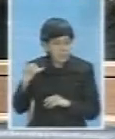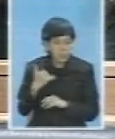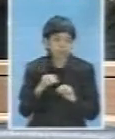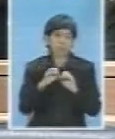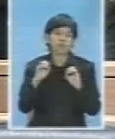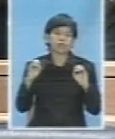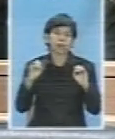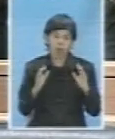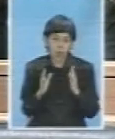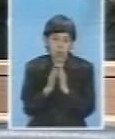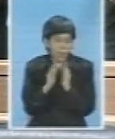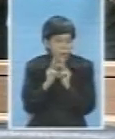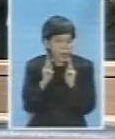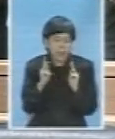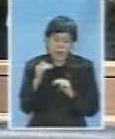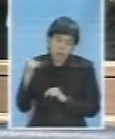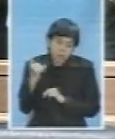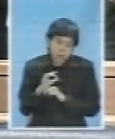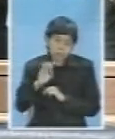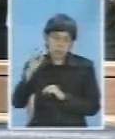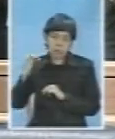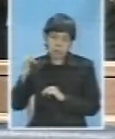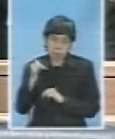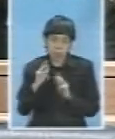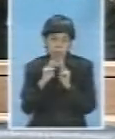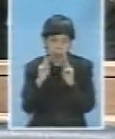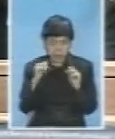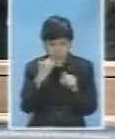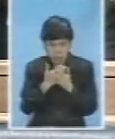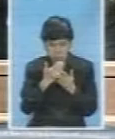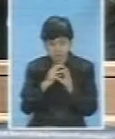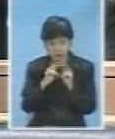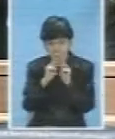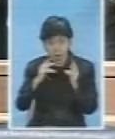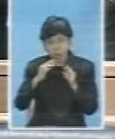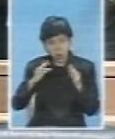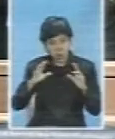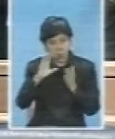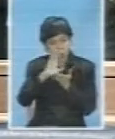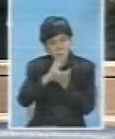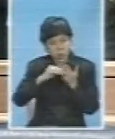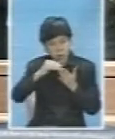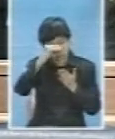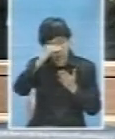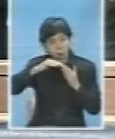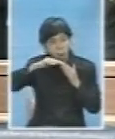าร่วมกับคณะกรรมการมากนักเพราะคณะกรรมการได้ปรับลดในส่วนของงบกระทรวงศึกษาธิการ